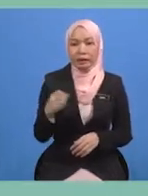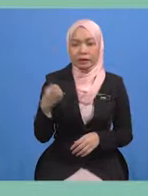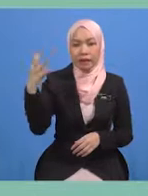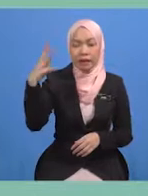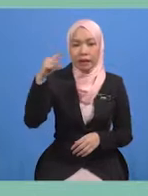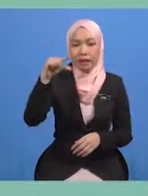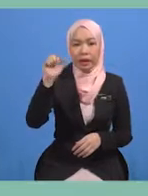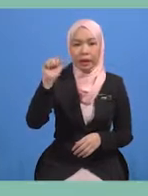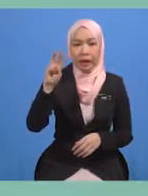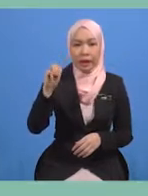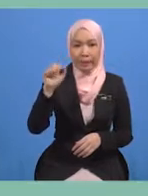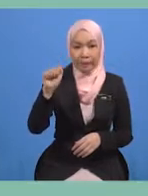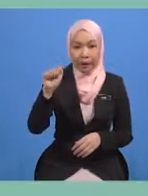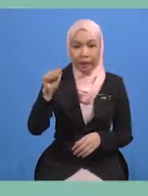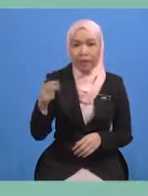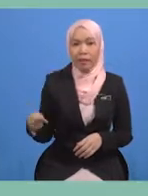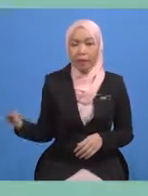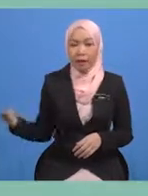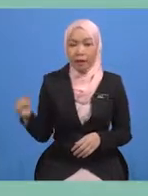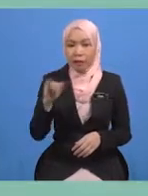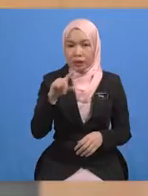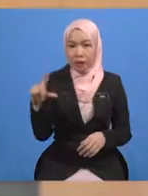bahannya ialah bahan radioaktif.